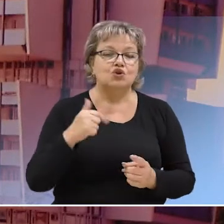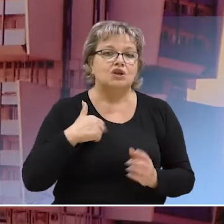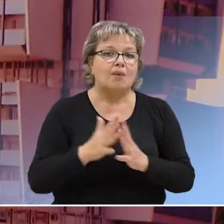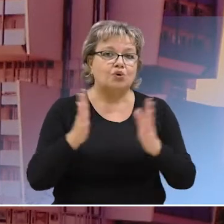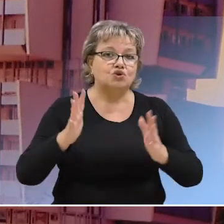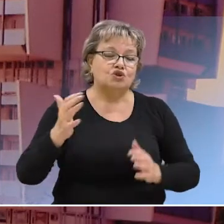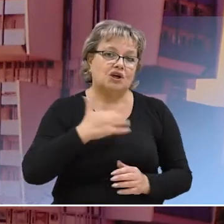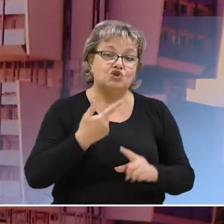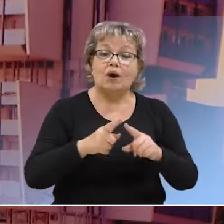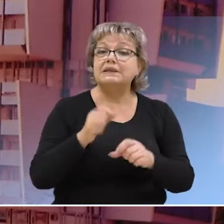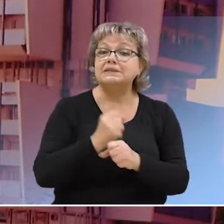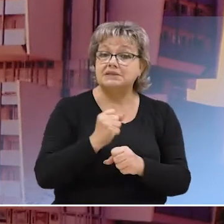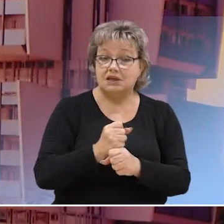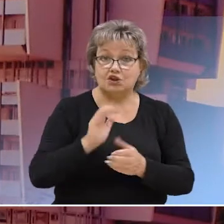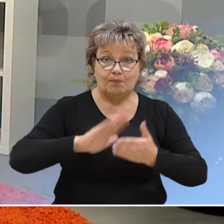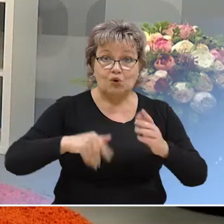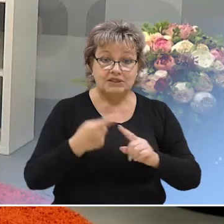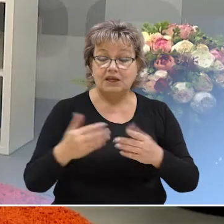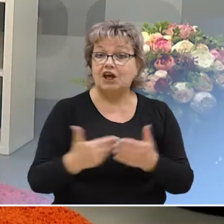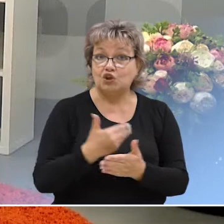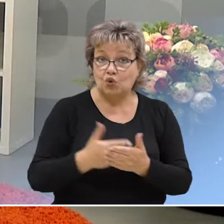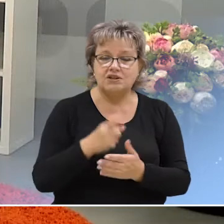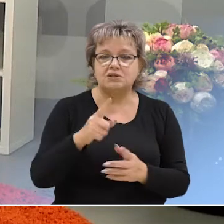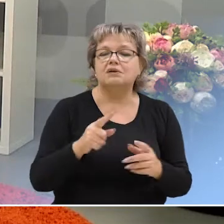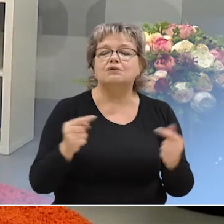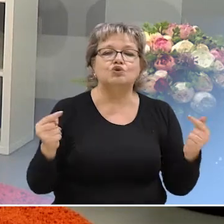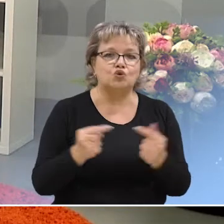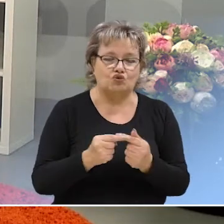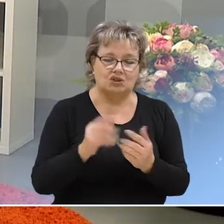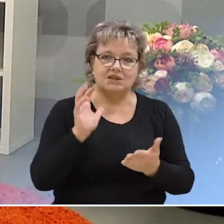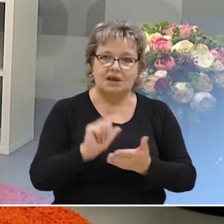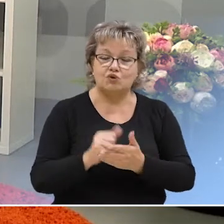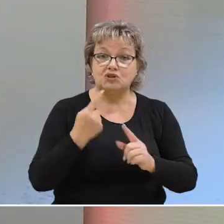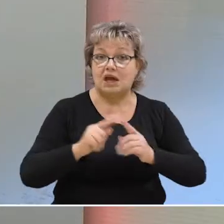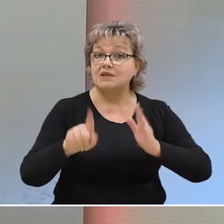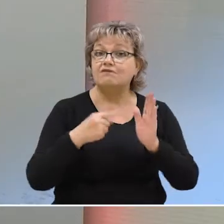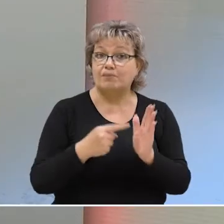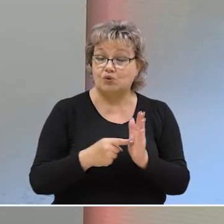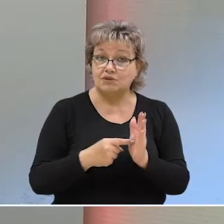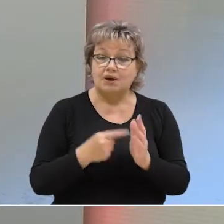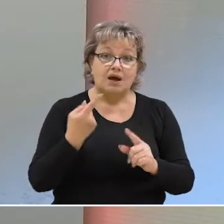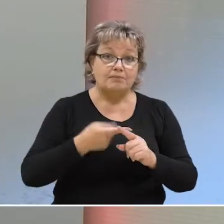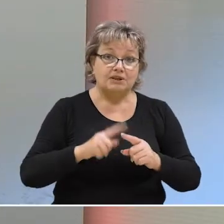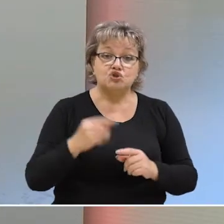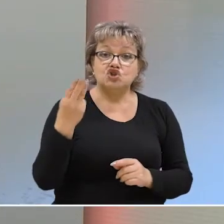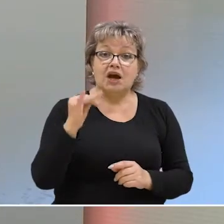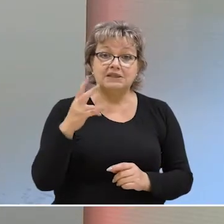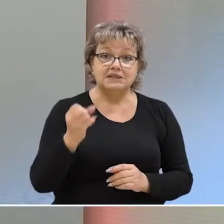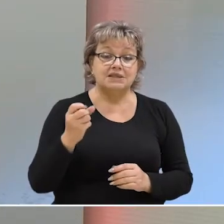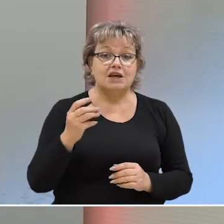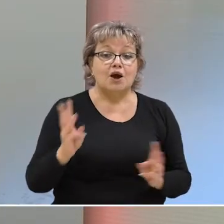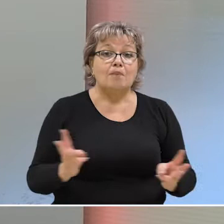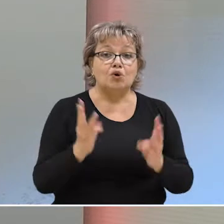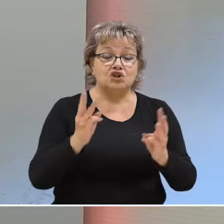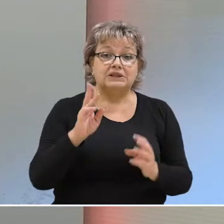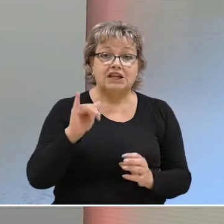все больше и больше хочу это сделать. А после, я уверена, этой новости ты однозначно вплотную займешься этим вопросом, потому что шахтинский